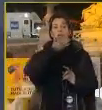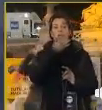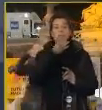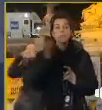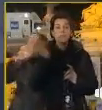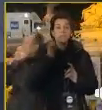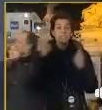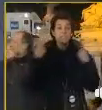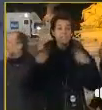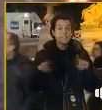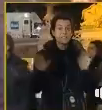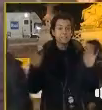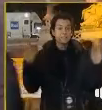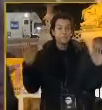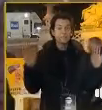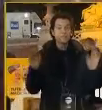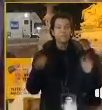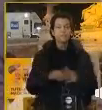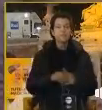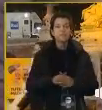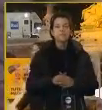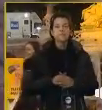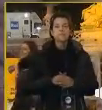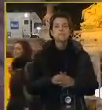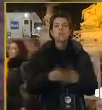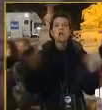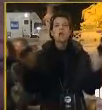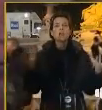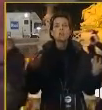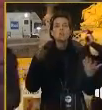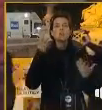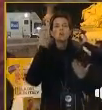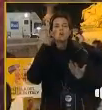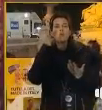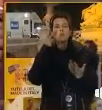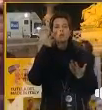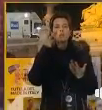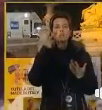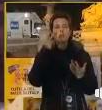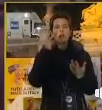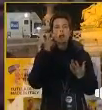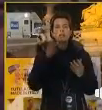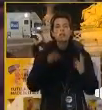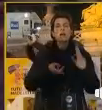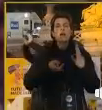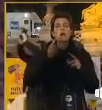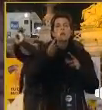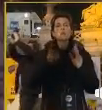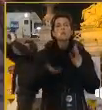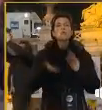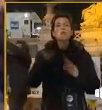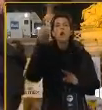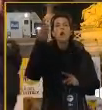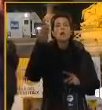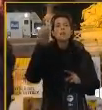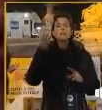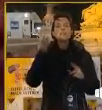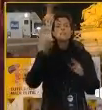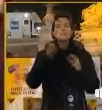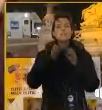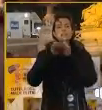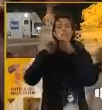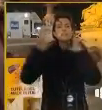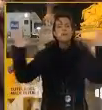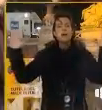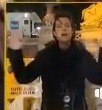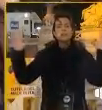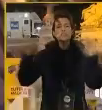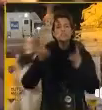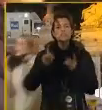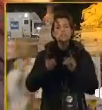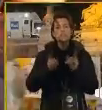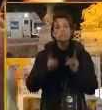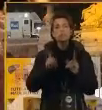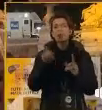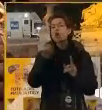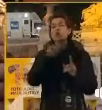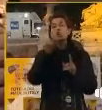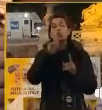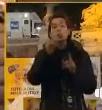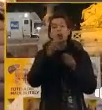è bellissimo, perché guardate che la più alta espressione della politica non è fare delle